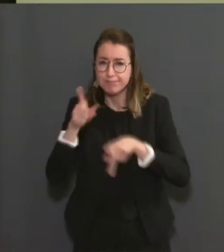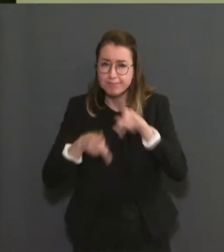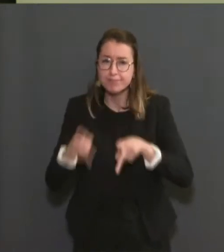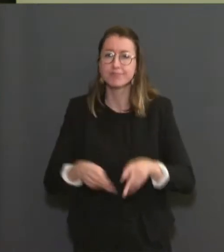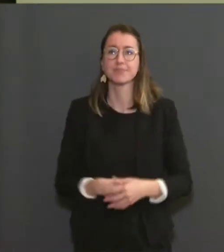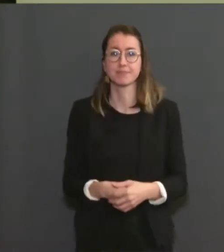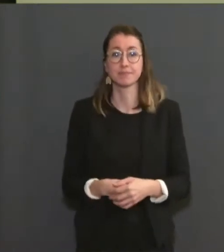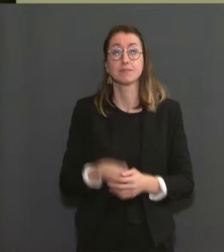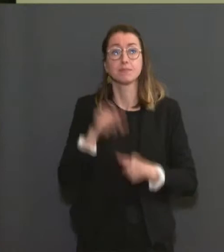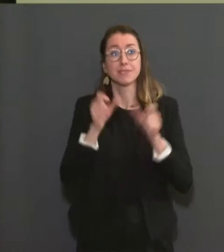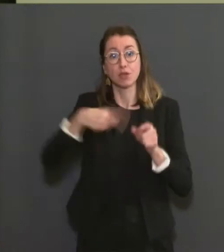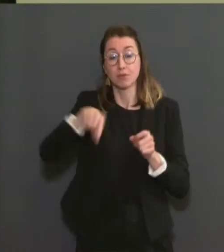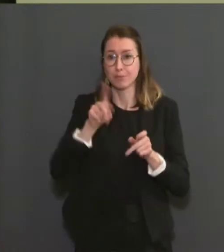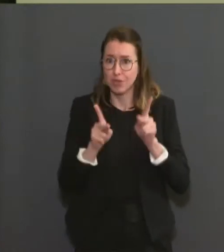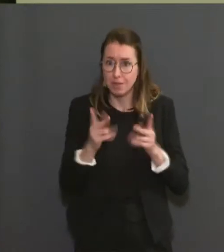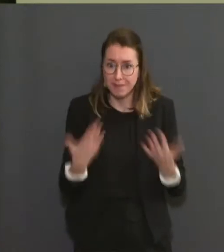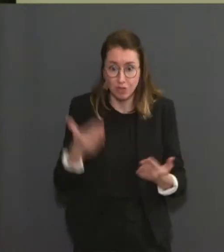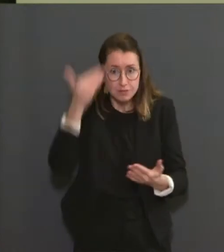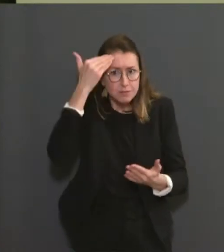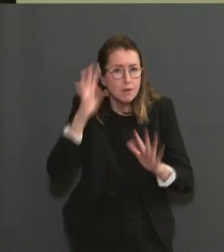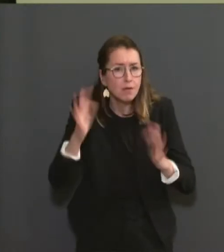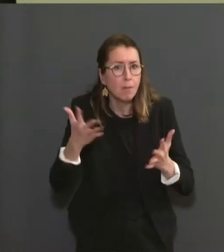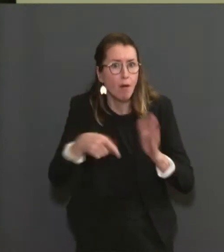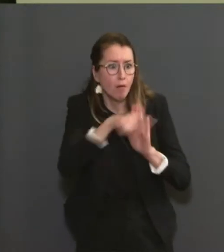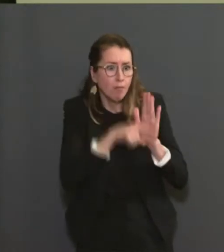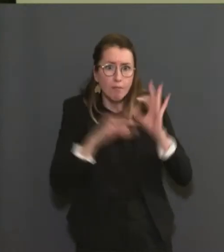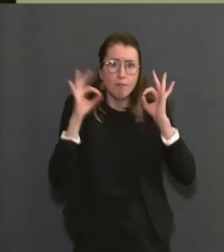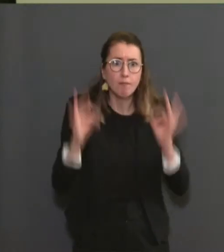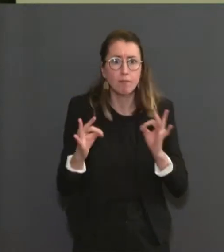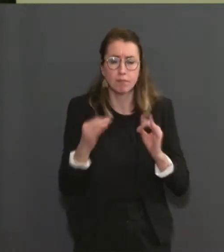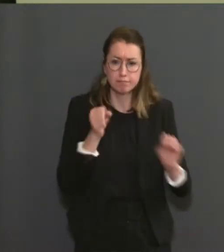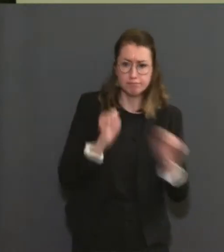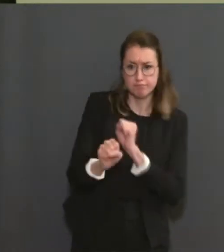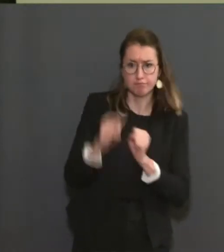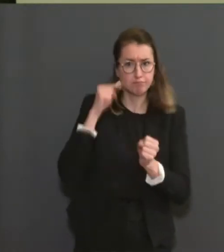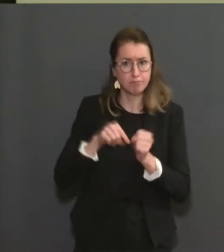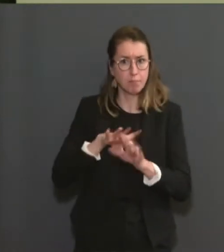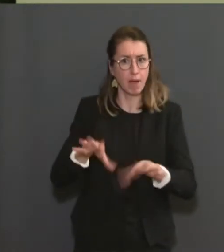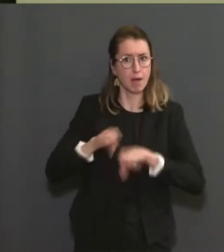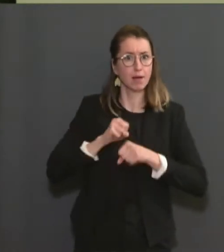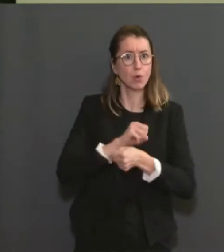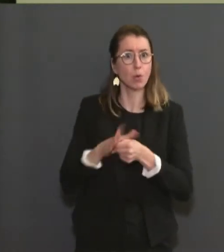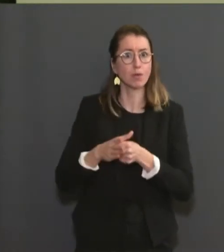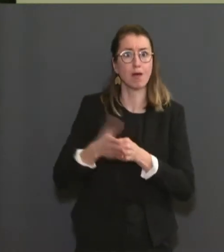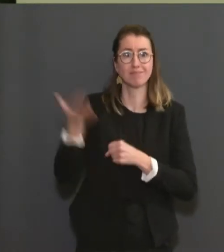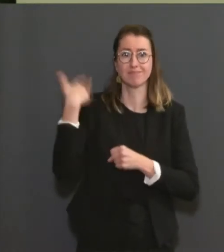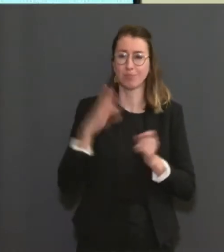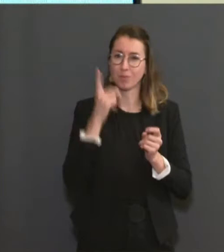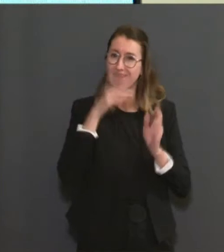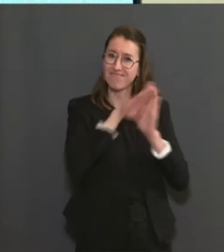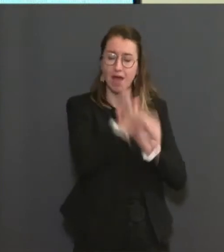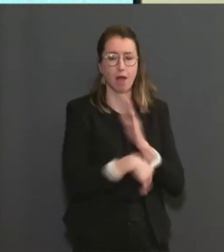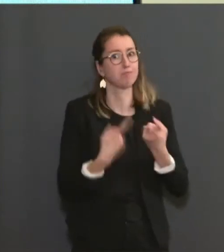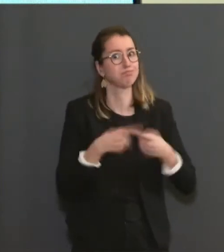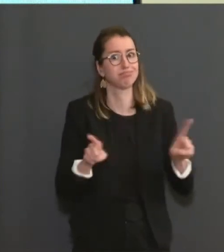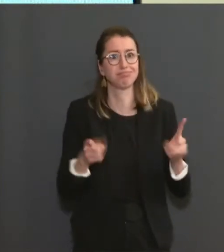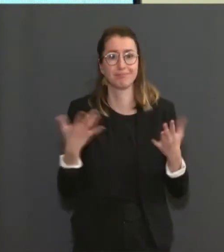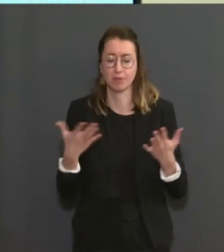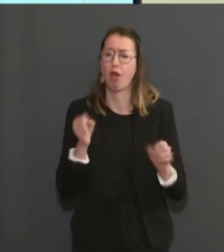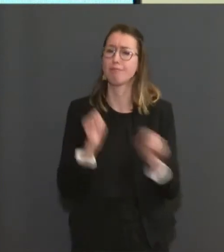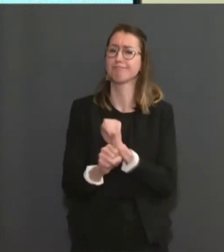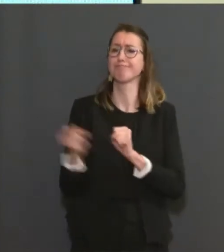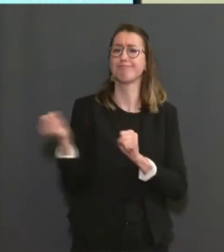de précaution et que, surtout, les moyens de précaution adéquats étaient maintenant largement disponibles et donc bien